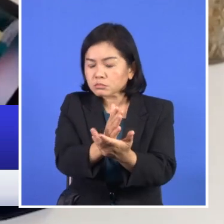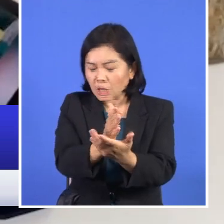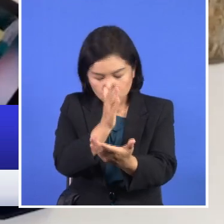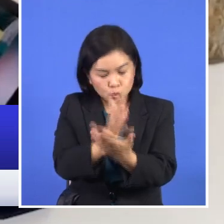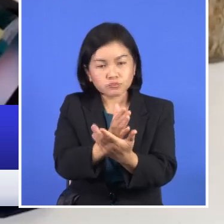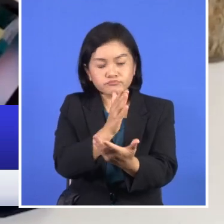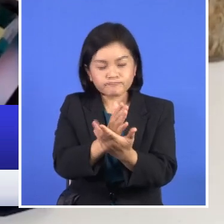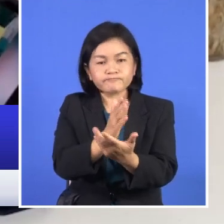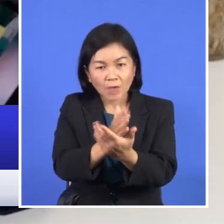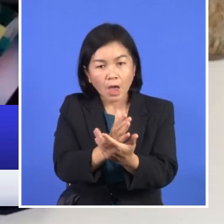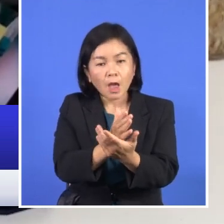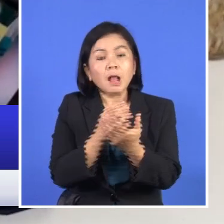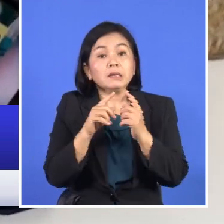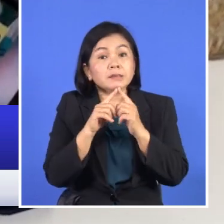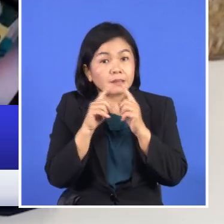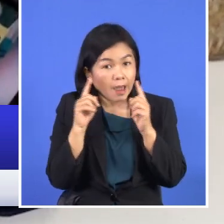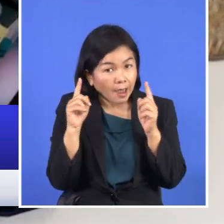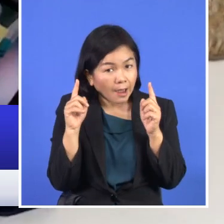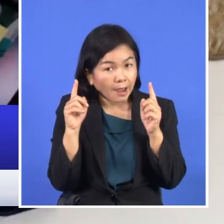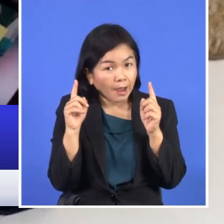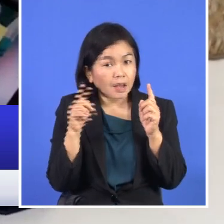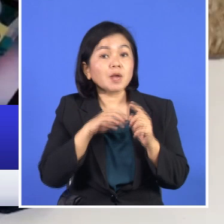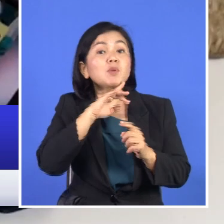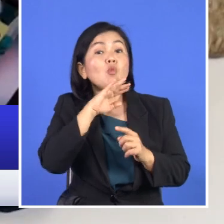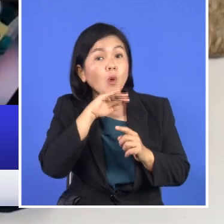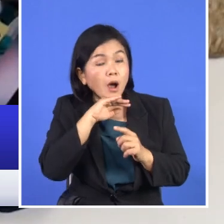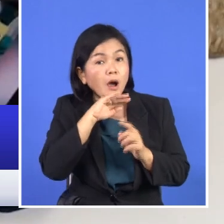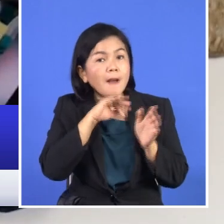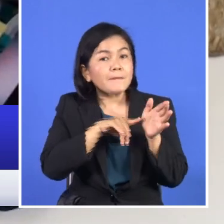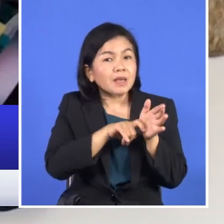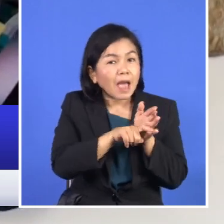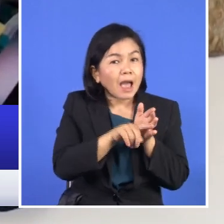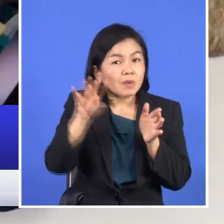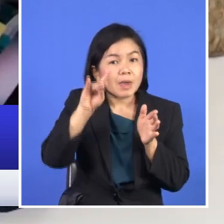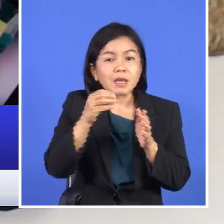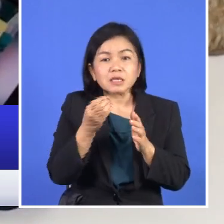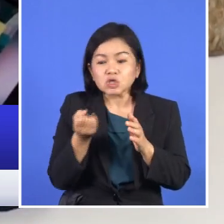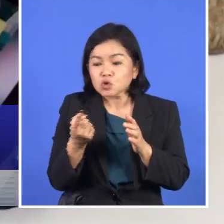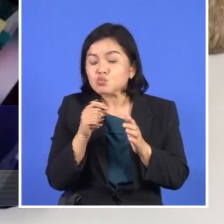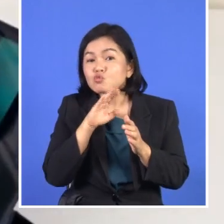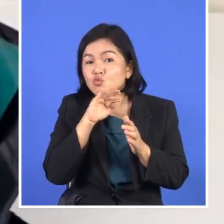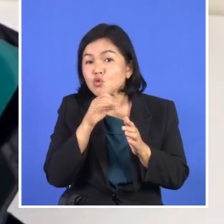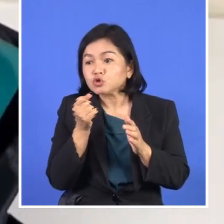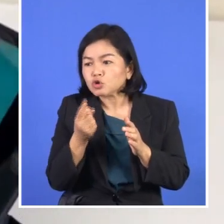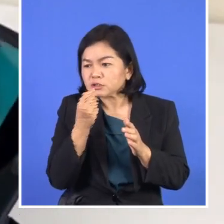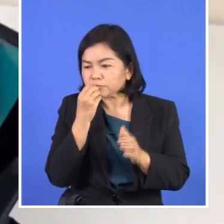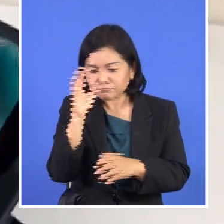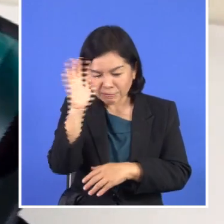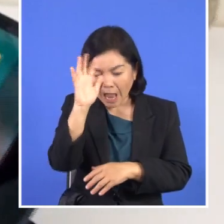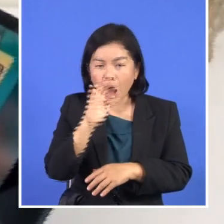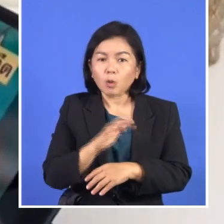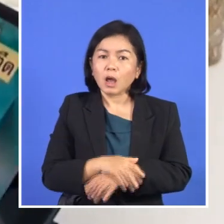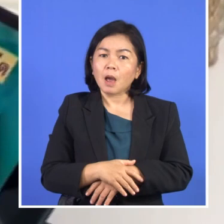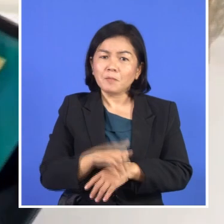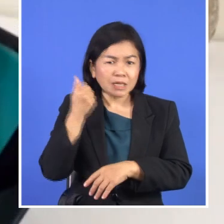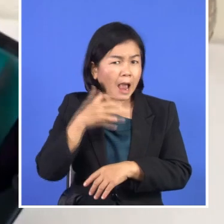ครับแต่ถ้ากรณีของตืดหมูก็คืองดการทานเนื้อหมูดิบ ทำในเนื้อหมูเนื้อวัว